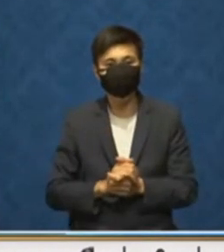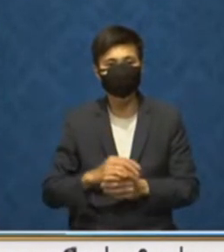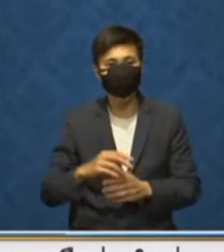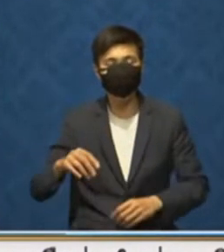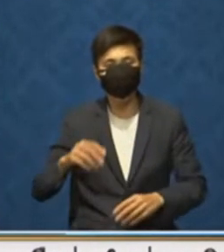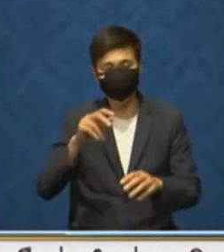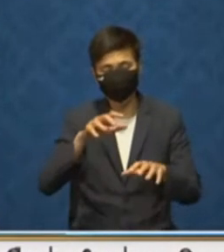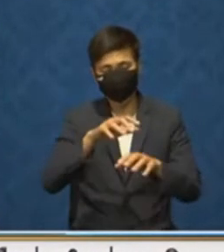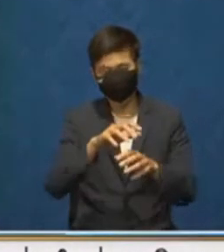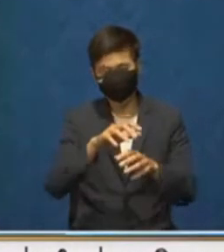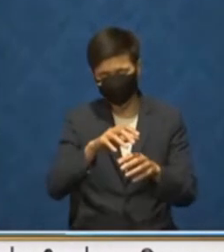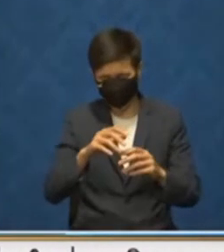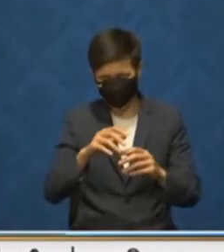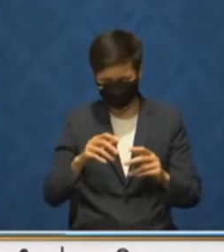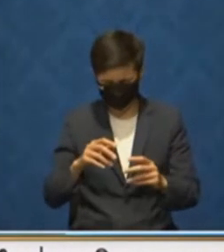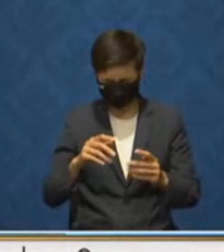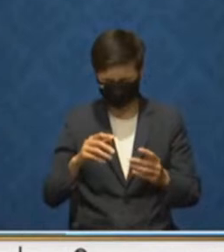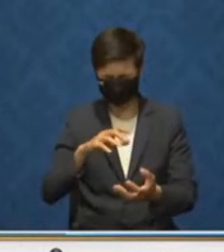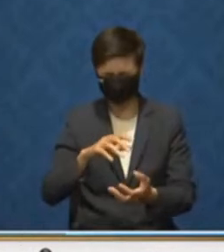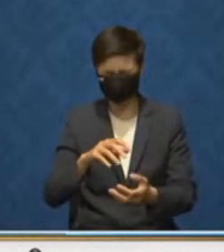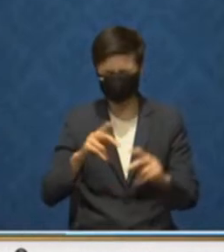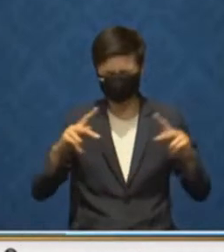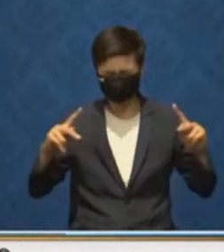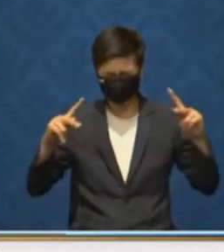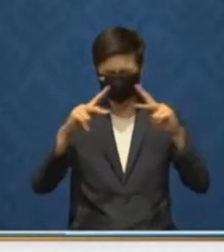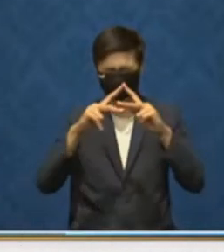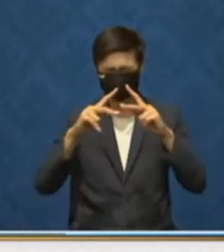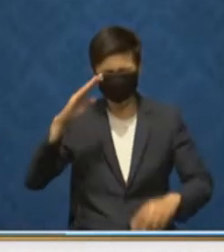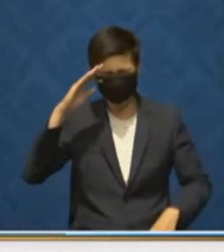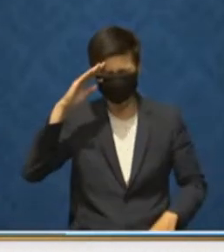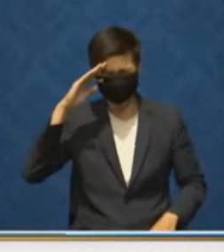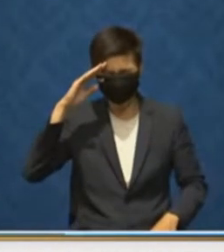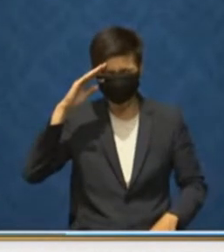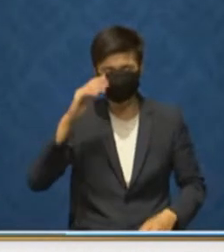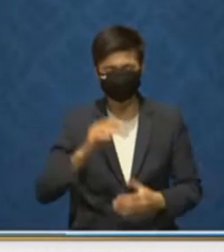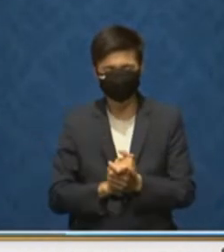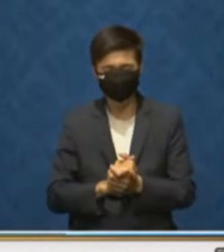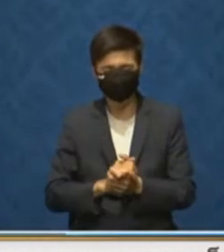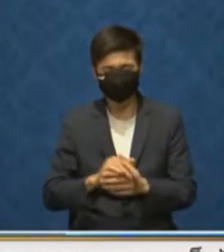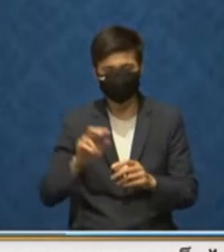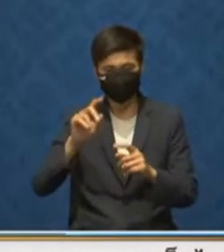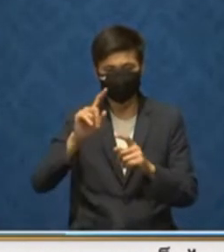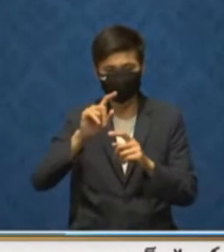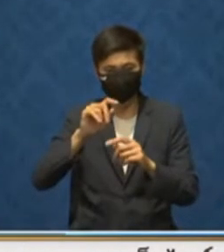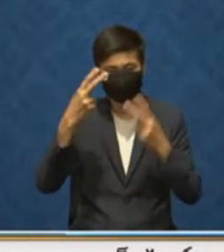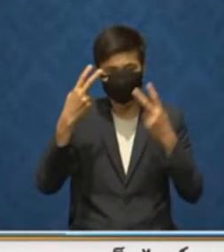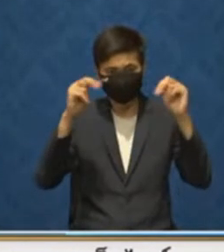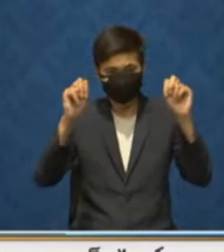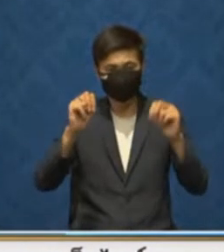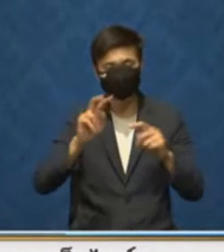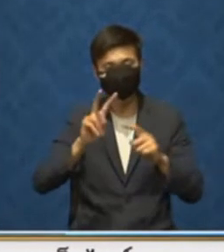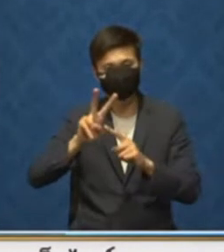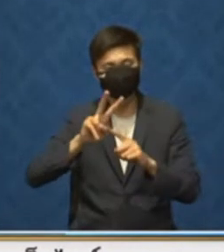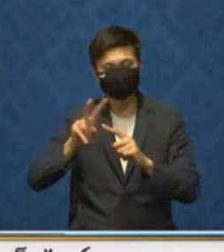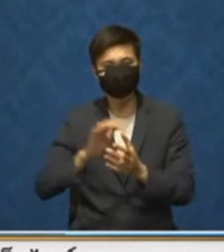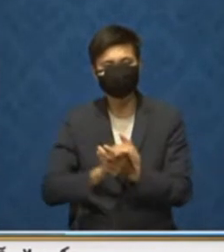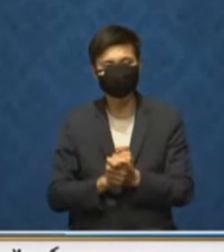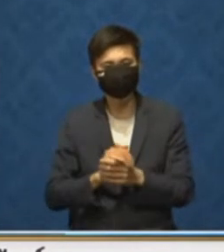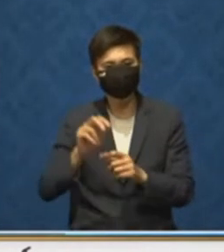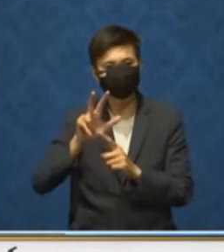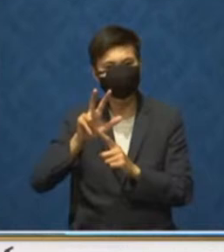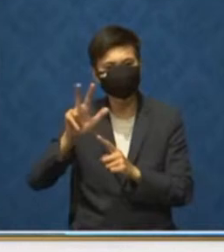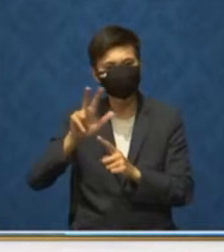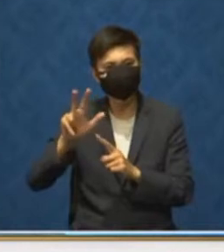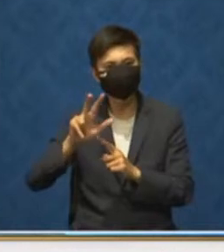เห็นหน้านะคุณยุทธถนนตรีนะครับอันดับที่ 2 2ปีแรกต่อมาระดับที่ 3โดย